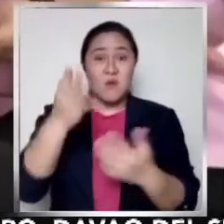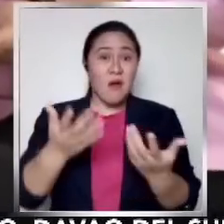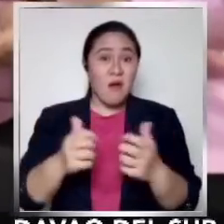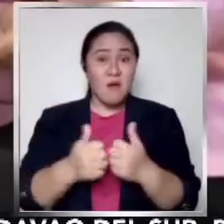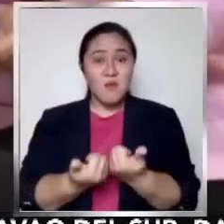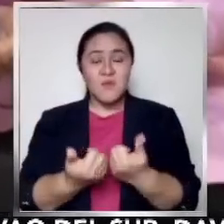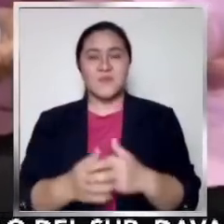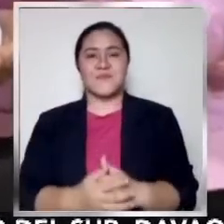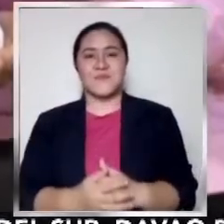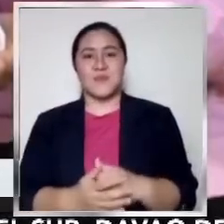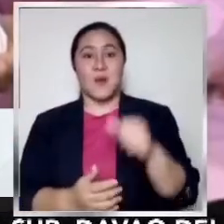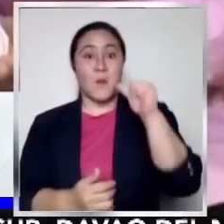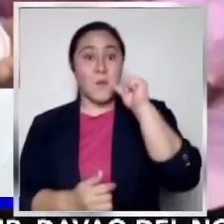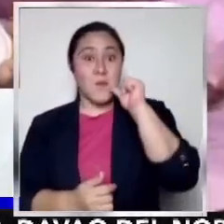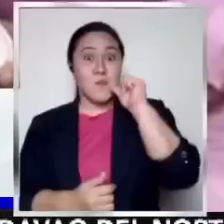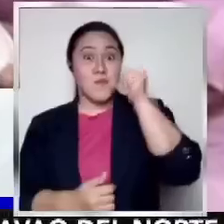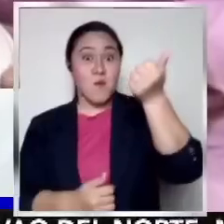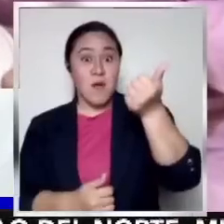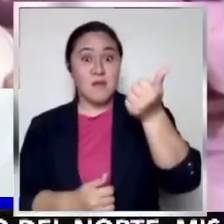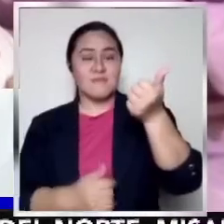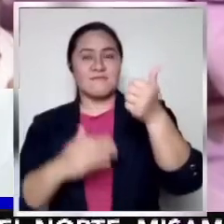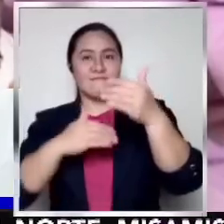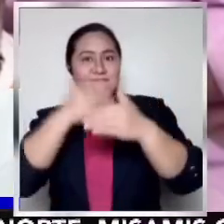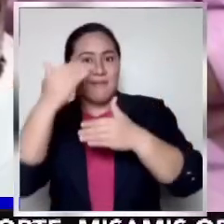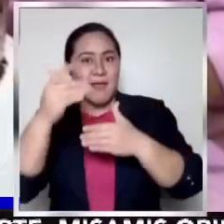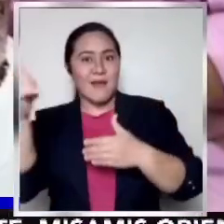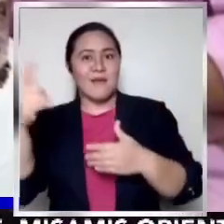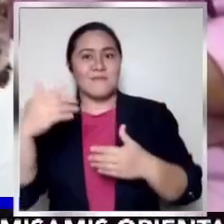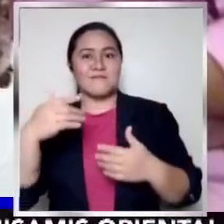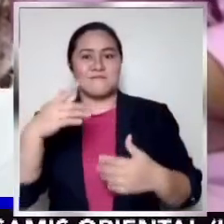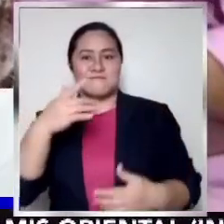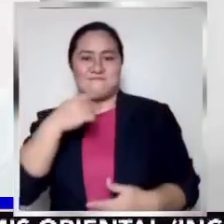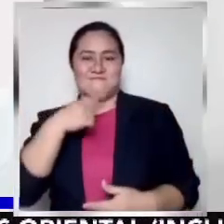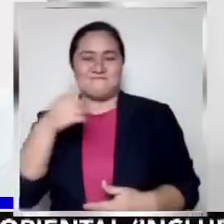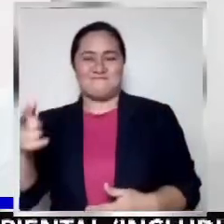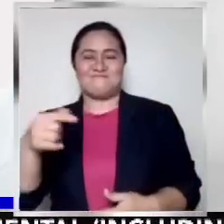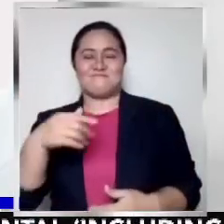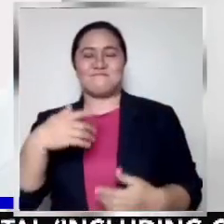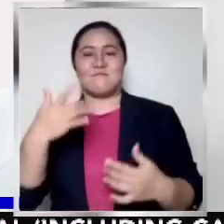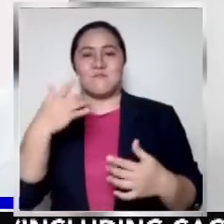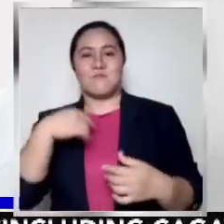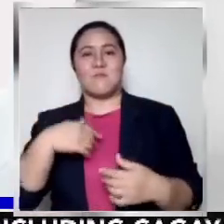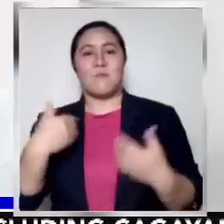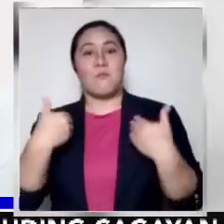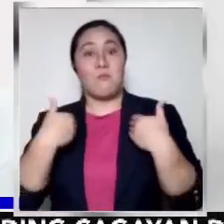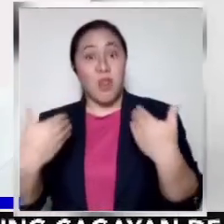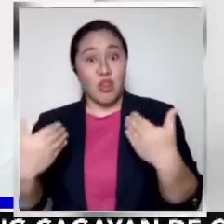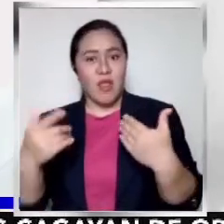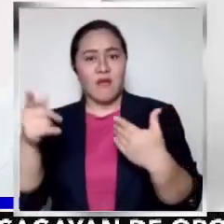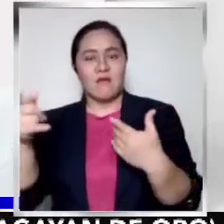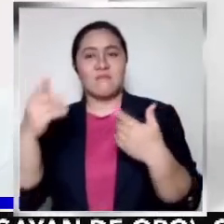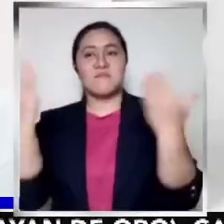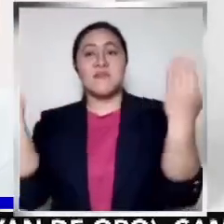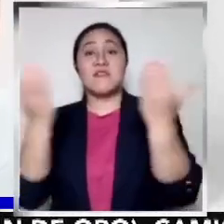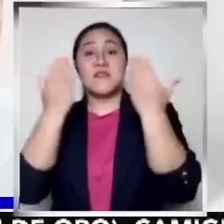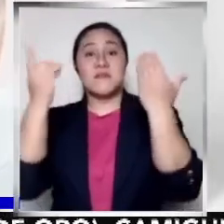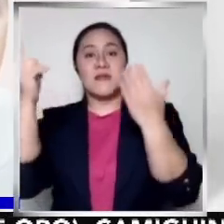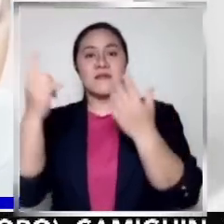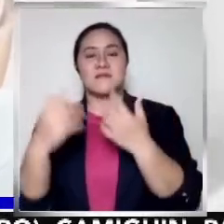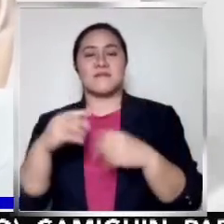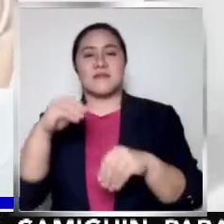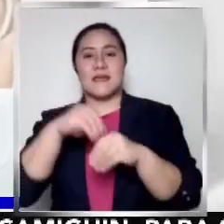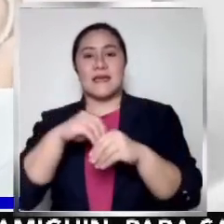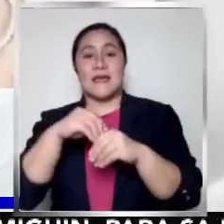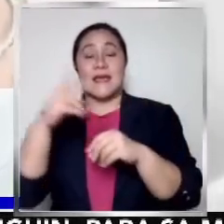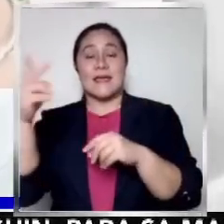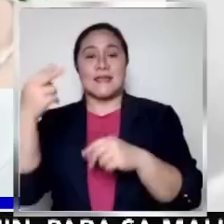Kinabukasan, birthday naman ni Wilrin na magkasama rin nilang sinelebrate sa ospital. Sa nagmamadaling milestone sa buhay ng